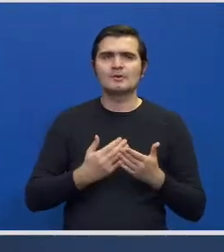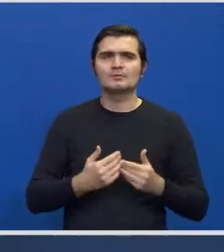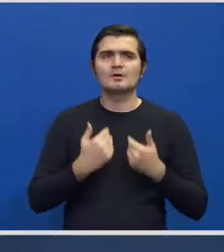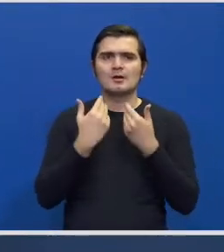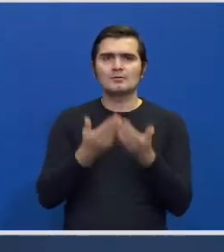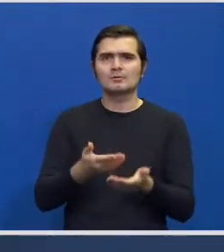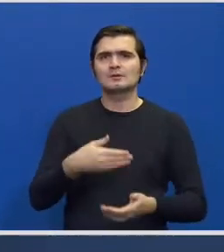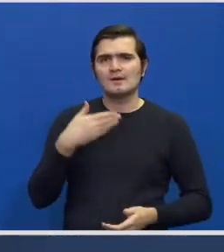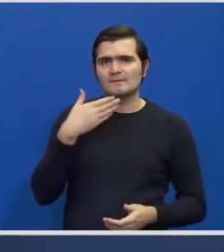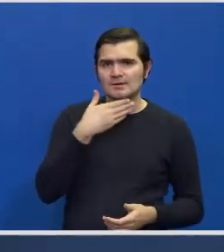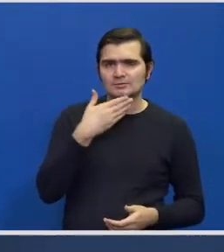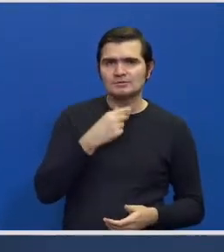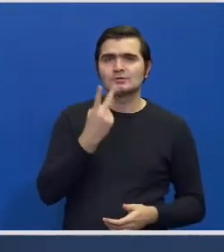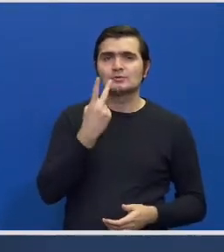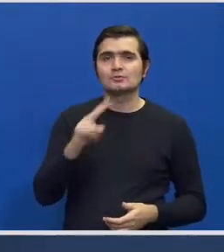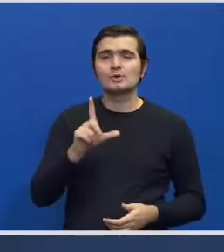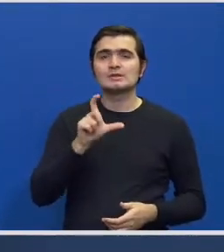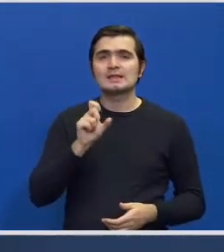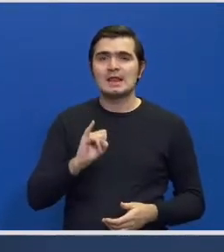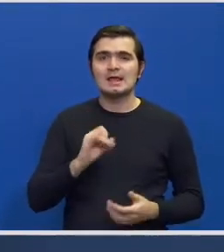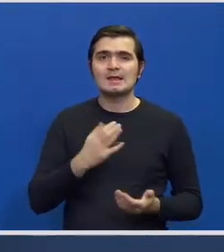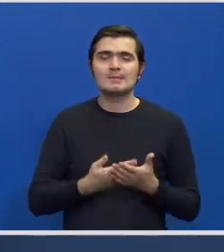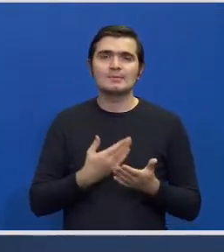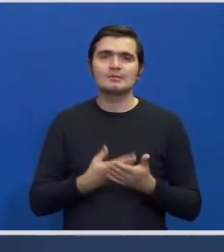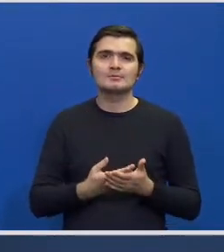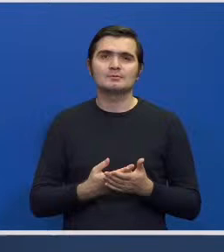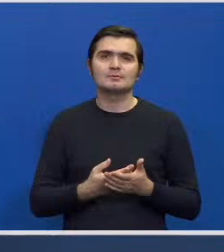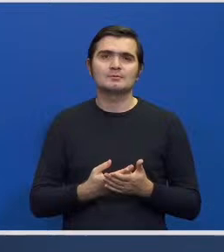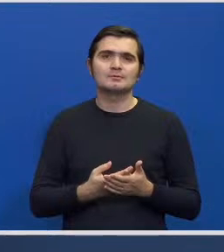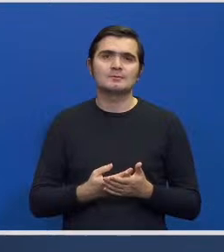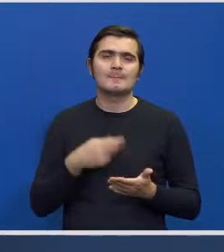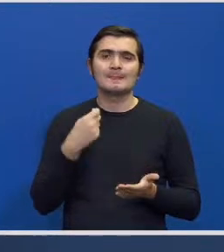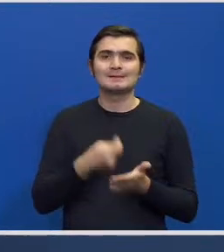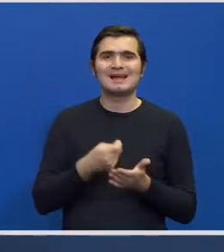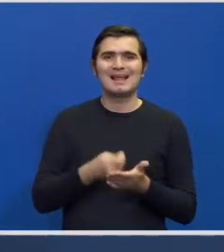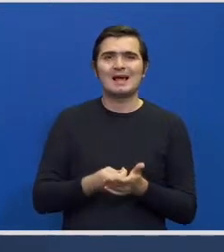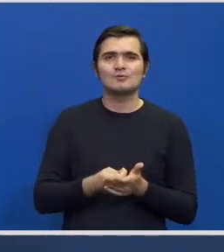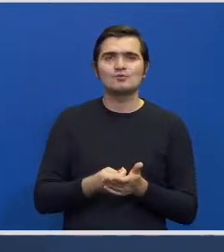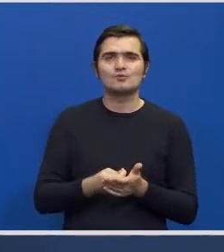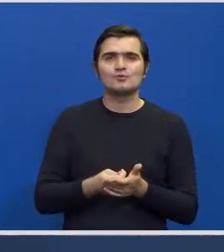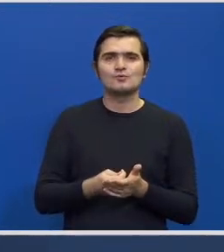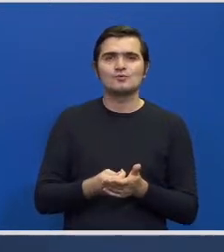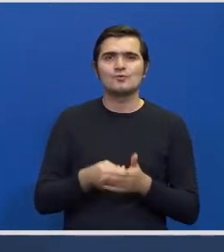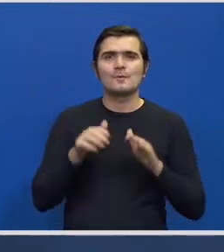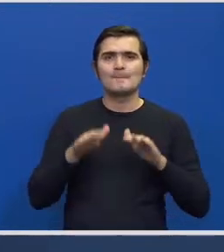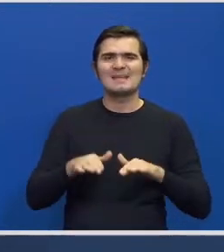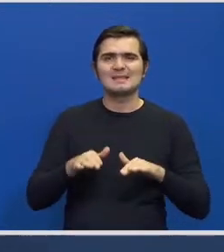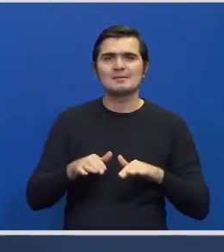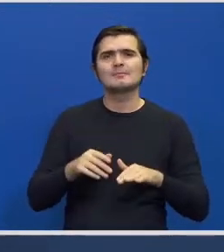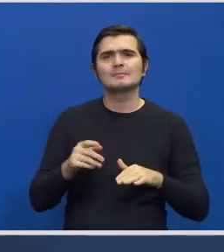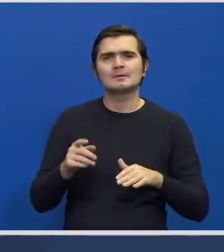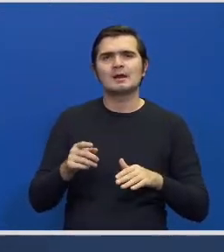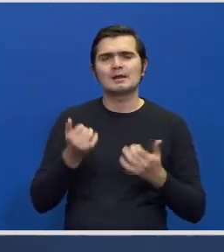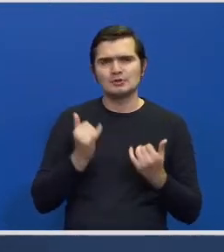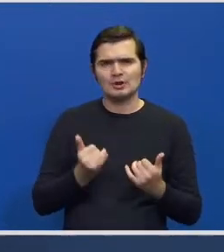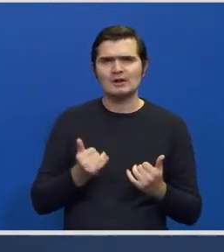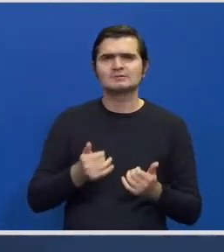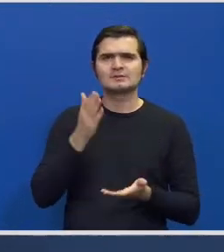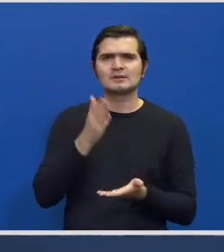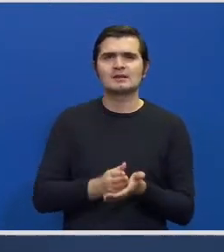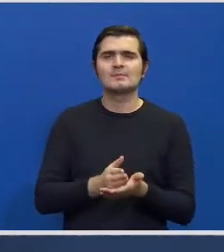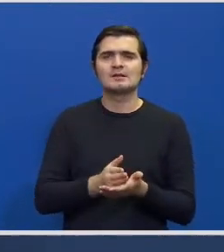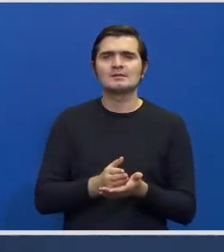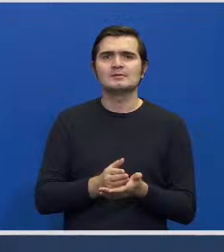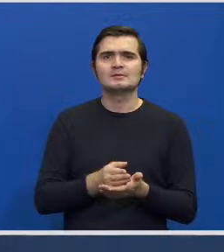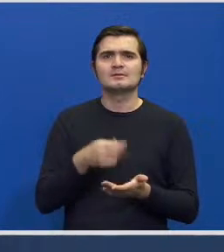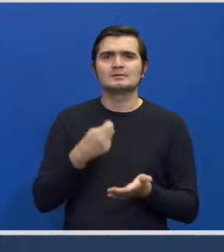lumea, respectiv acordarea facilității de 200 de lei la salariul minim, care